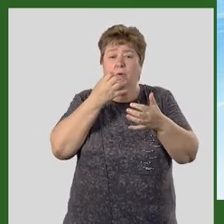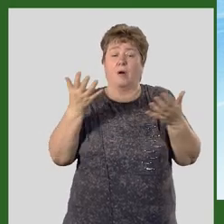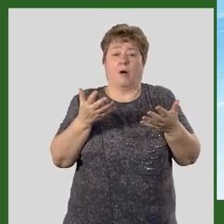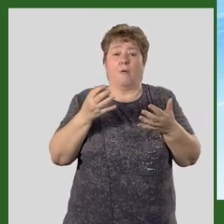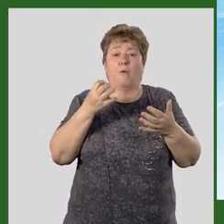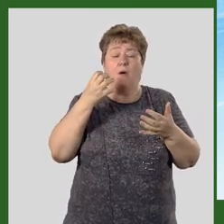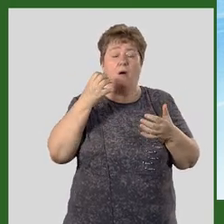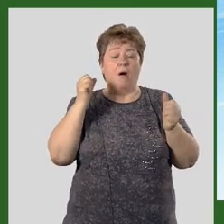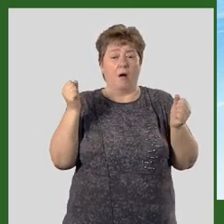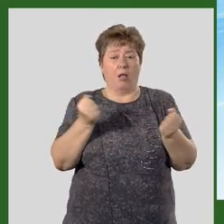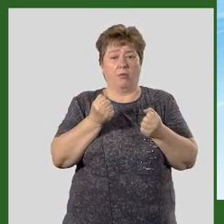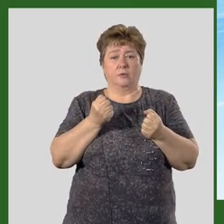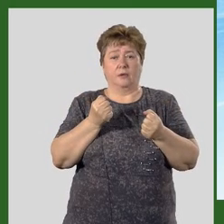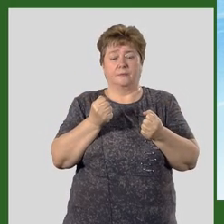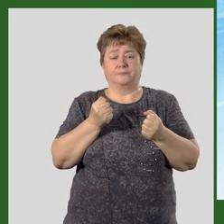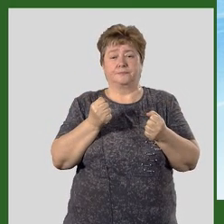какое холодное?